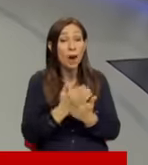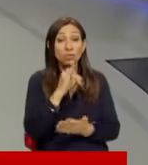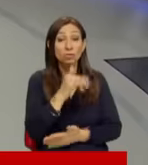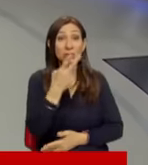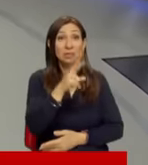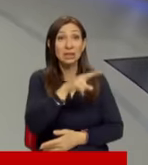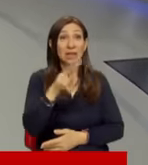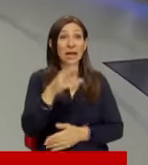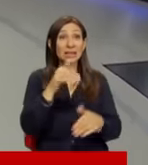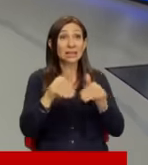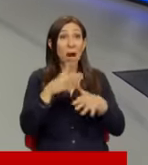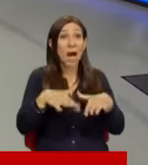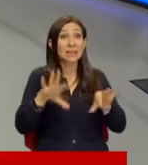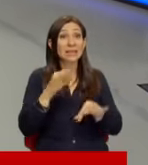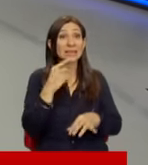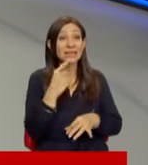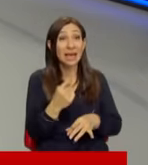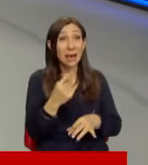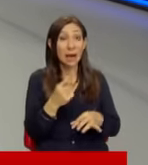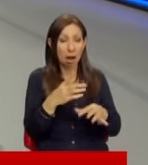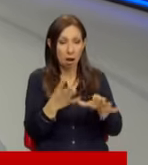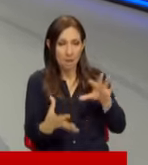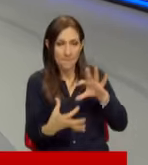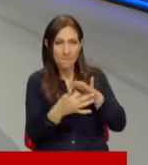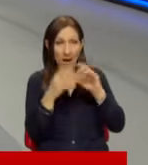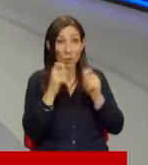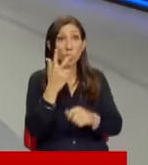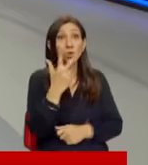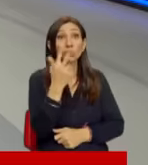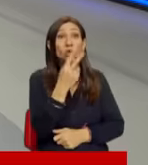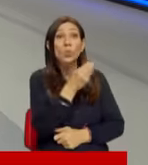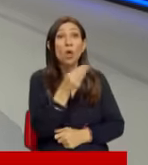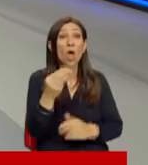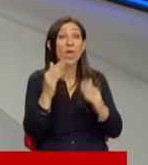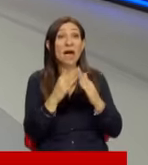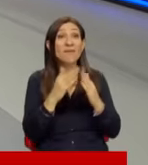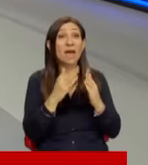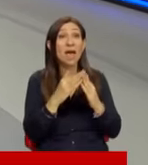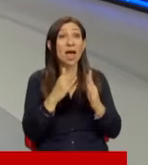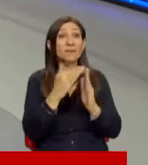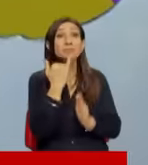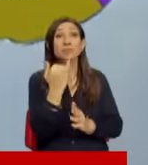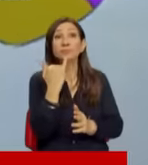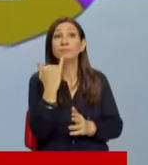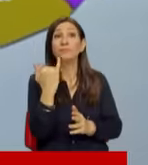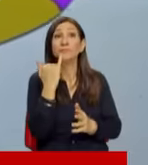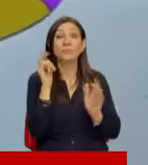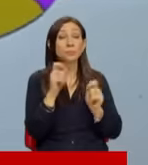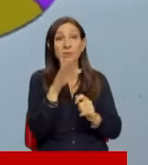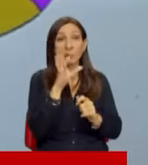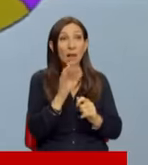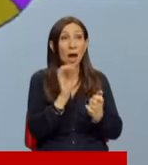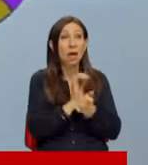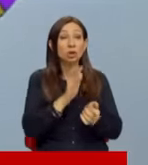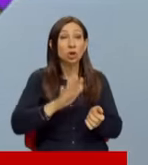Ağustos 2022'de yani seçime hazırlık diye entegre edildi. 3,5 milyon haneye ulusal hane ziyareti yapılmış. Bunu kim yapıyor? Aile